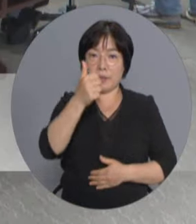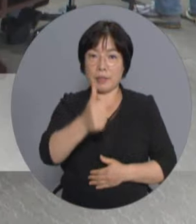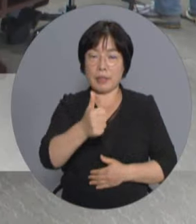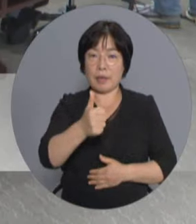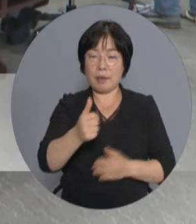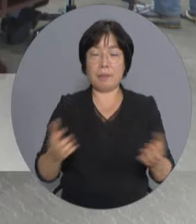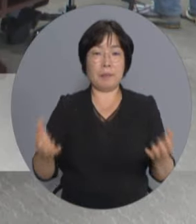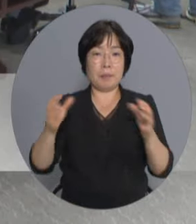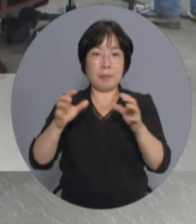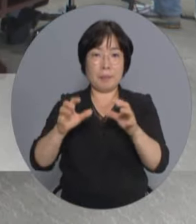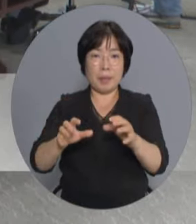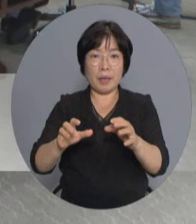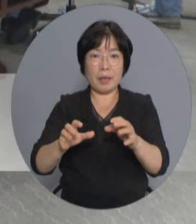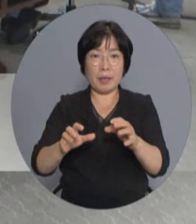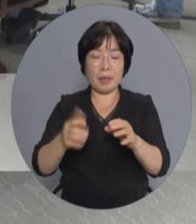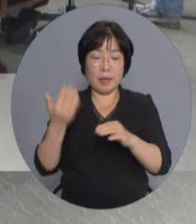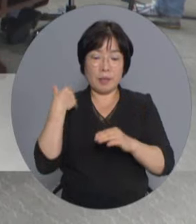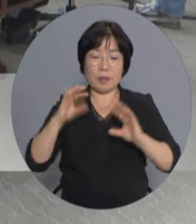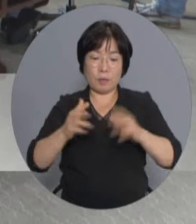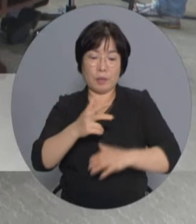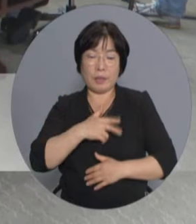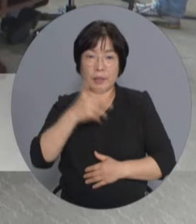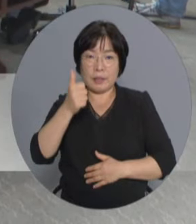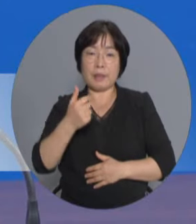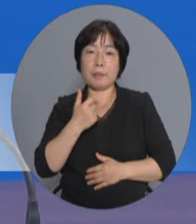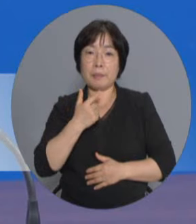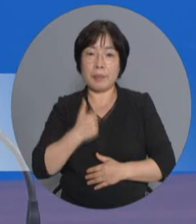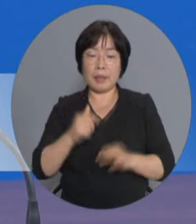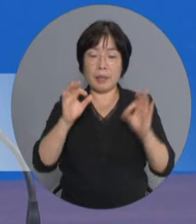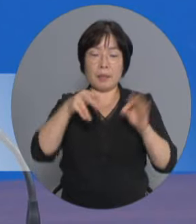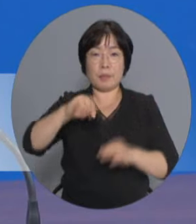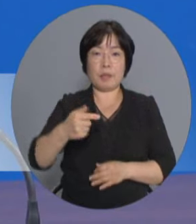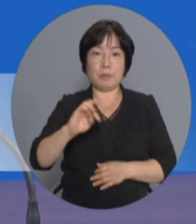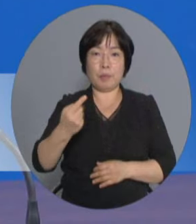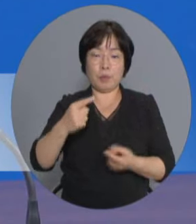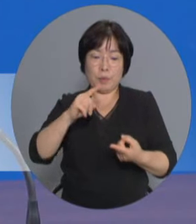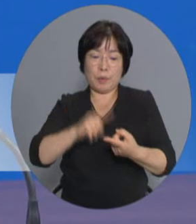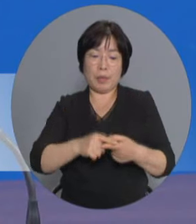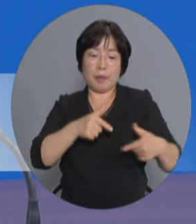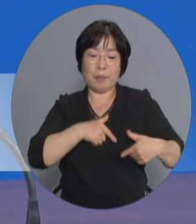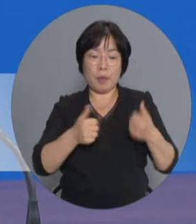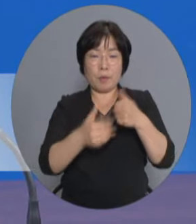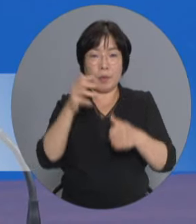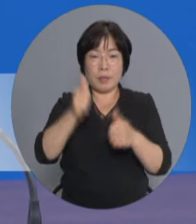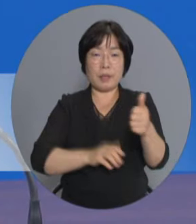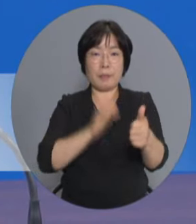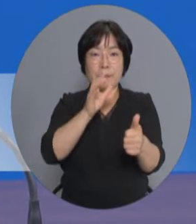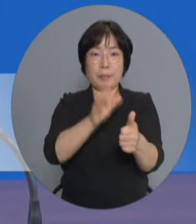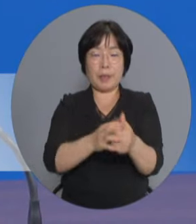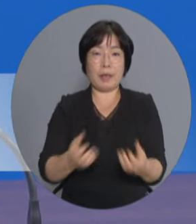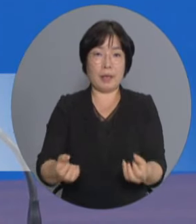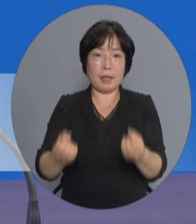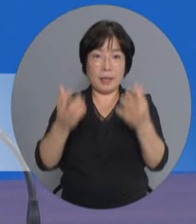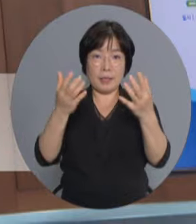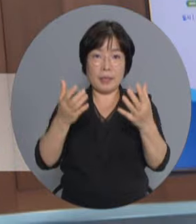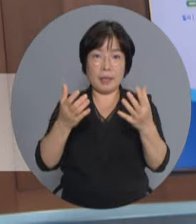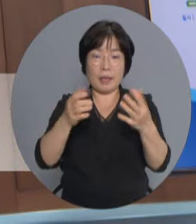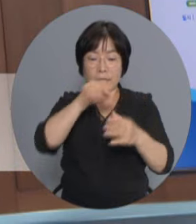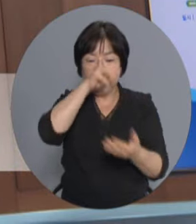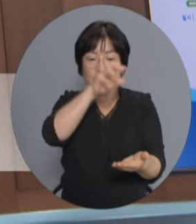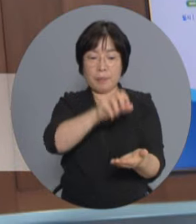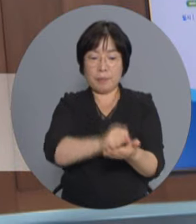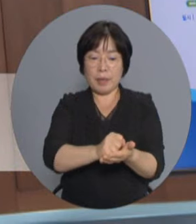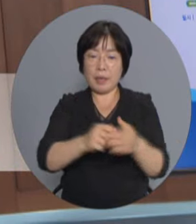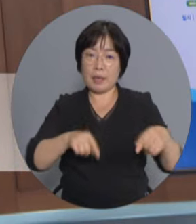박명성 총감독 등이 참석한 가운데 김진표 전 국회의장에 대한 명예위원장 위촉식을 갖고 예산